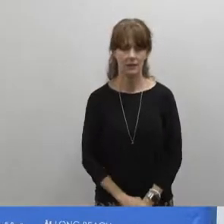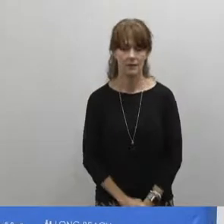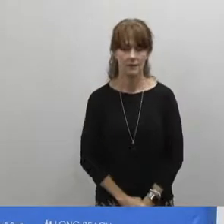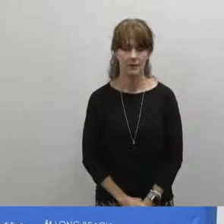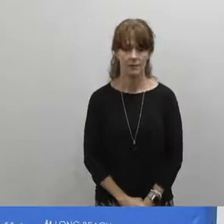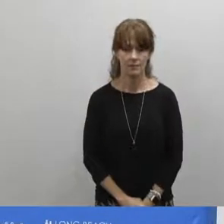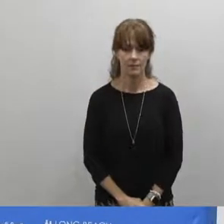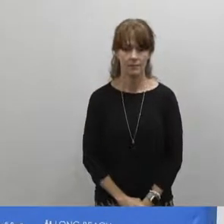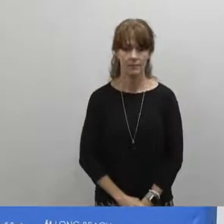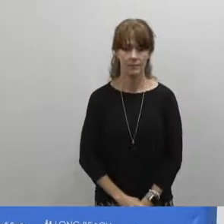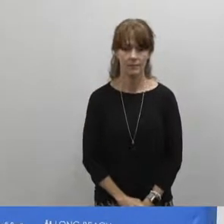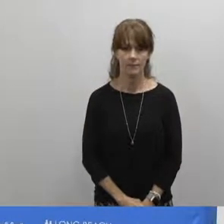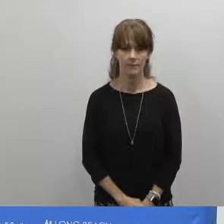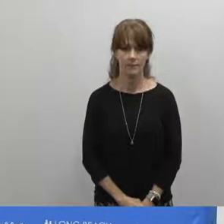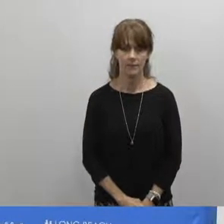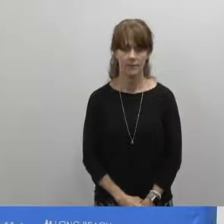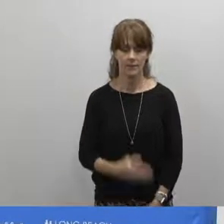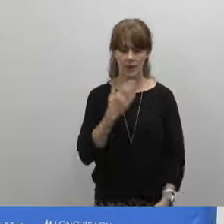Winston